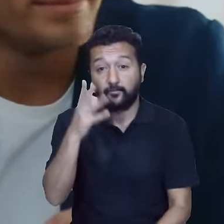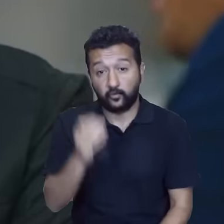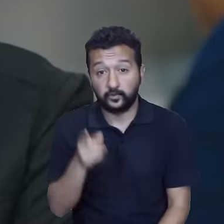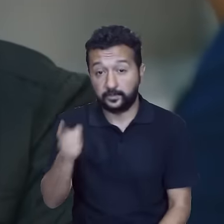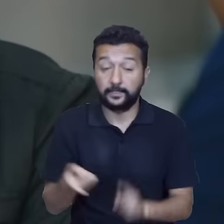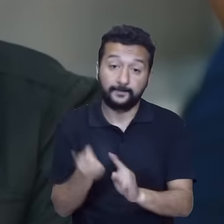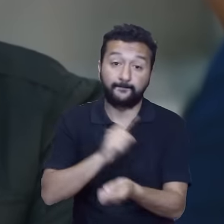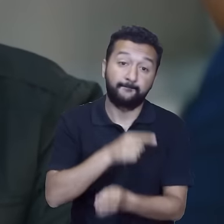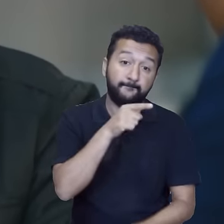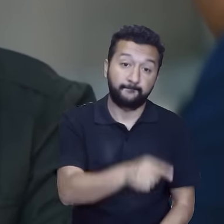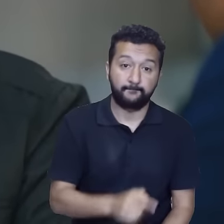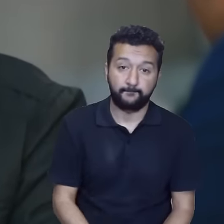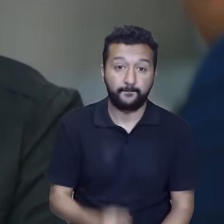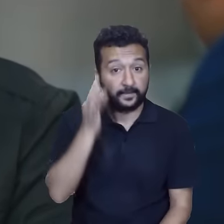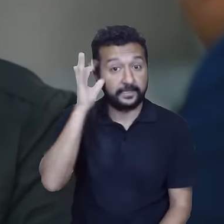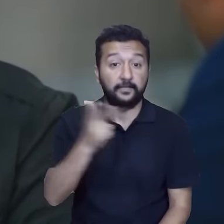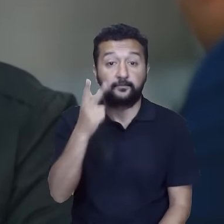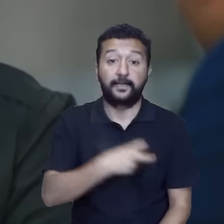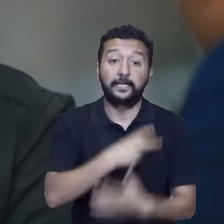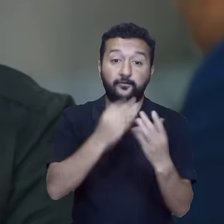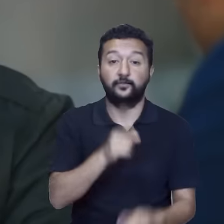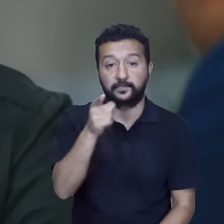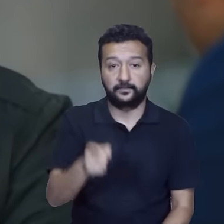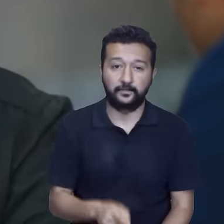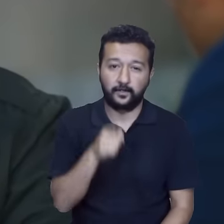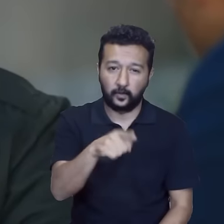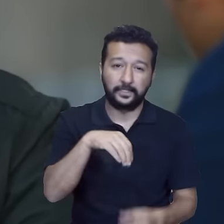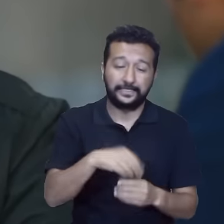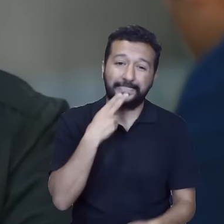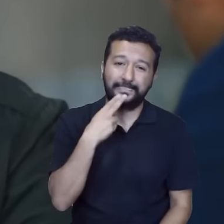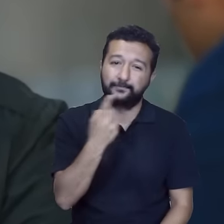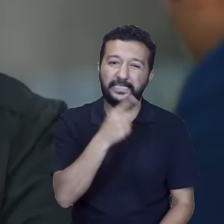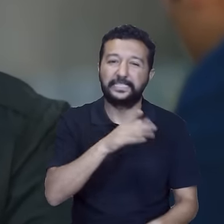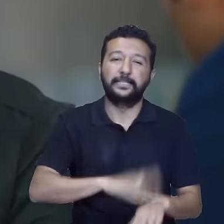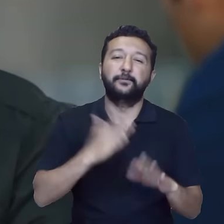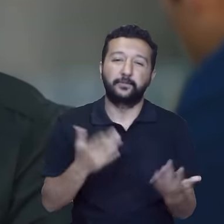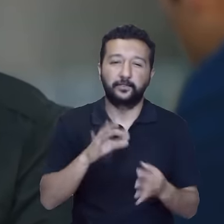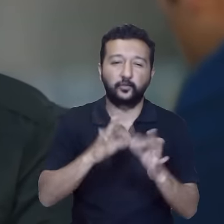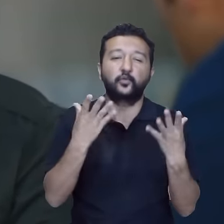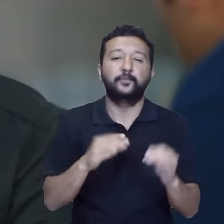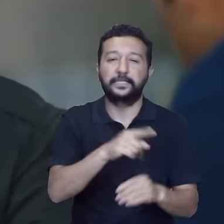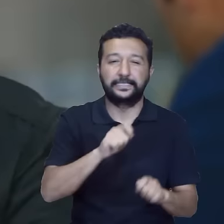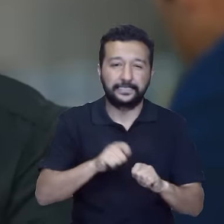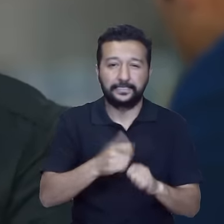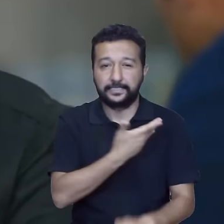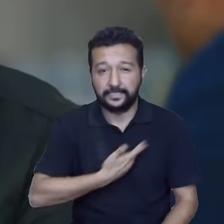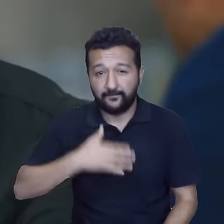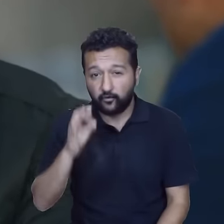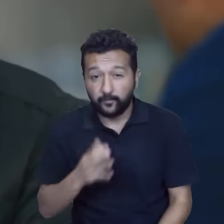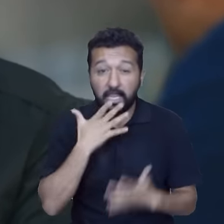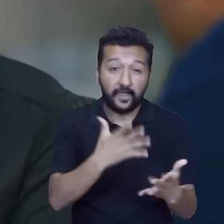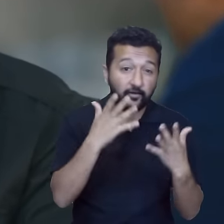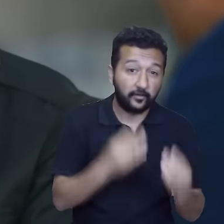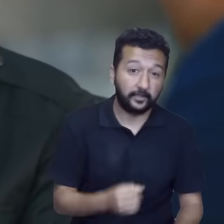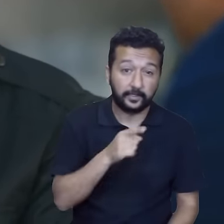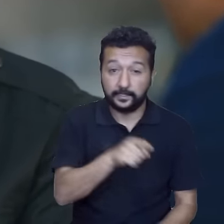olacak. Ama bir taraftan da deli gibi aşık olacak sana. Orada kadın şey yapamaz yani. Çözemez olayı. Yani seviyor mu,